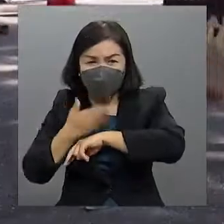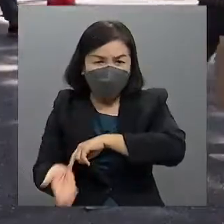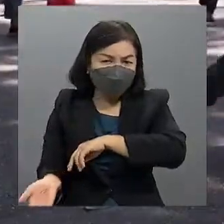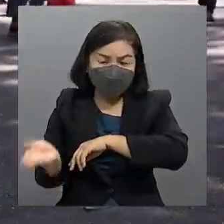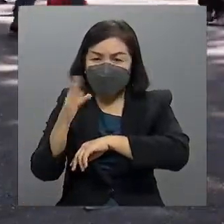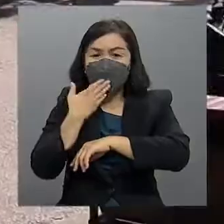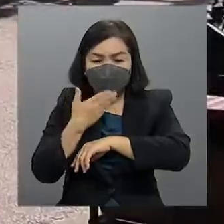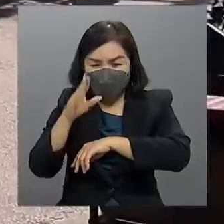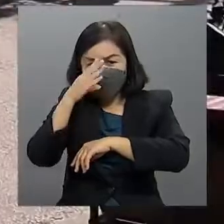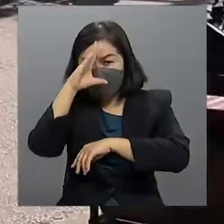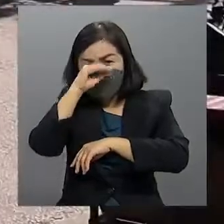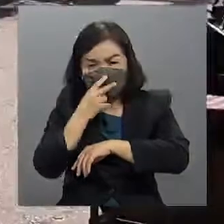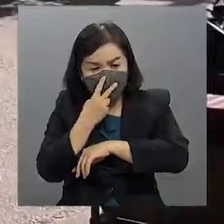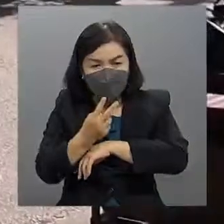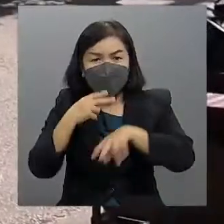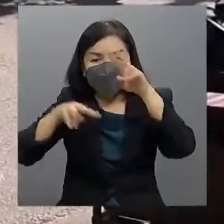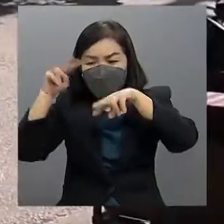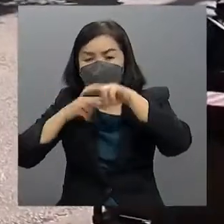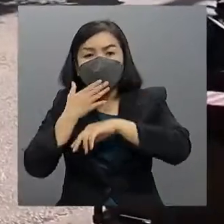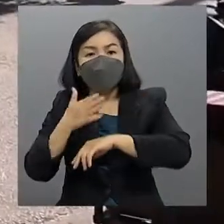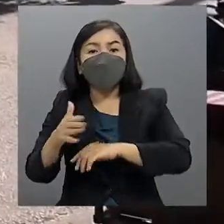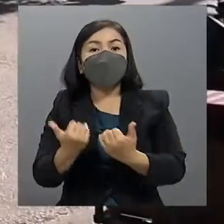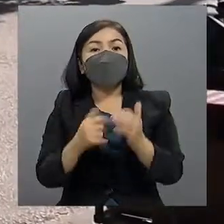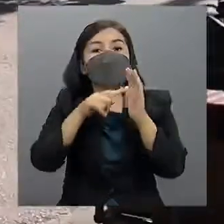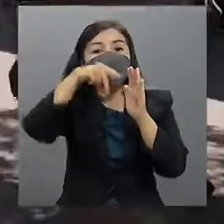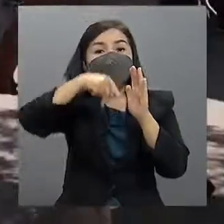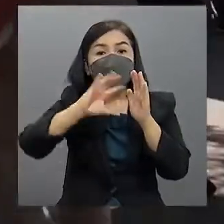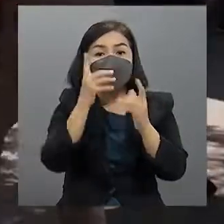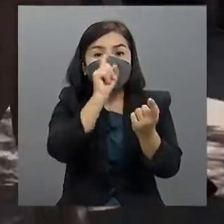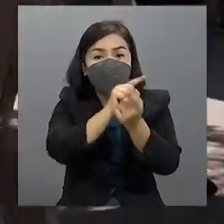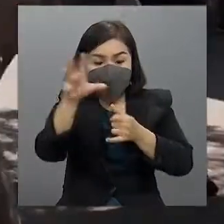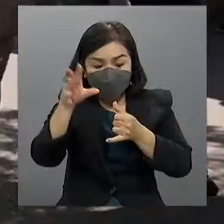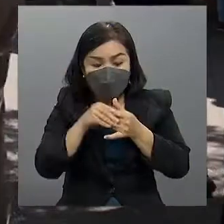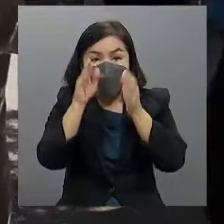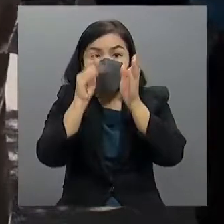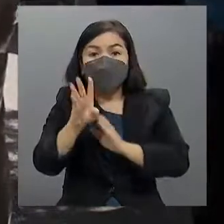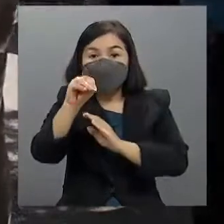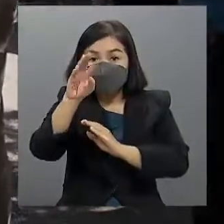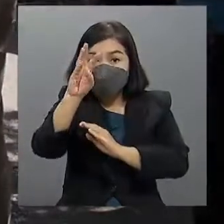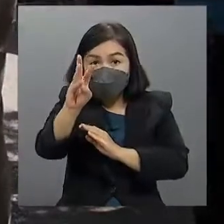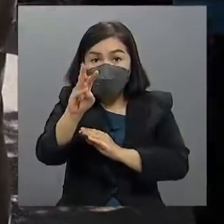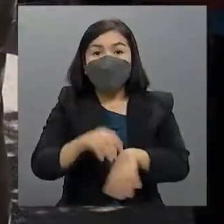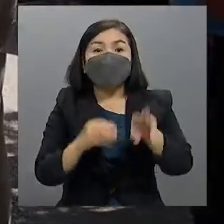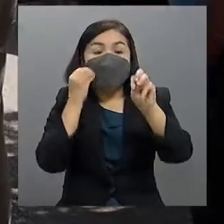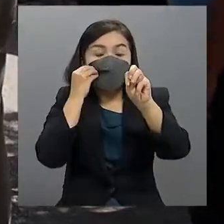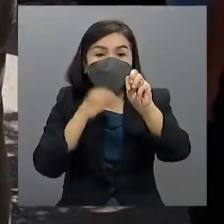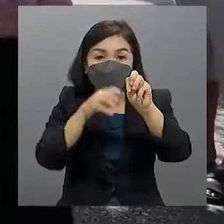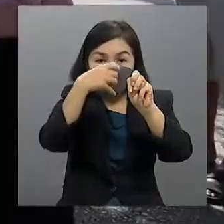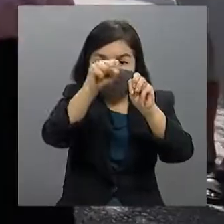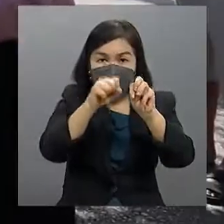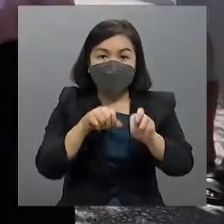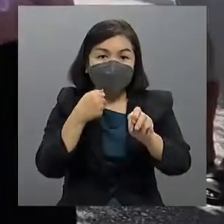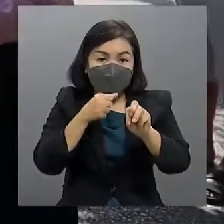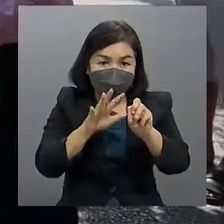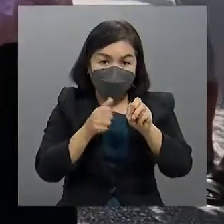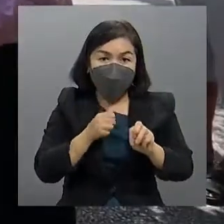ส่วนที่จังหวัดพิษณุโลกหลังพบผู้ติดเชื้อ46คนที่บ้านร่องกล้าหมู่ที่10 15และ16คณะกรรมการโรคติดต่อ